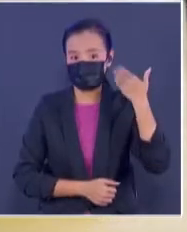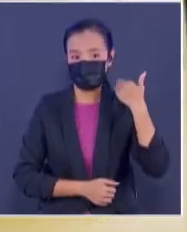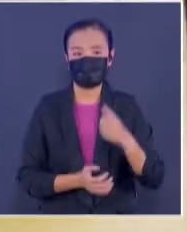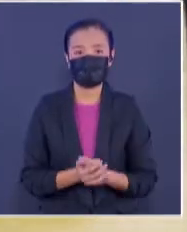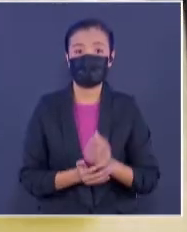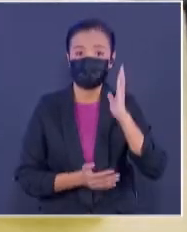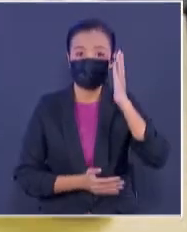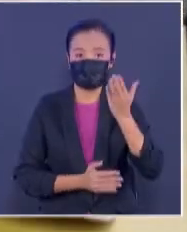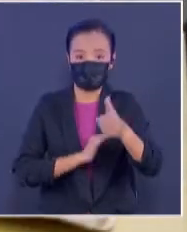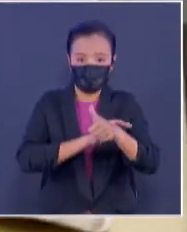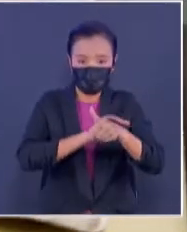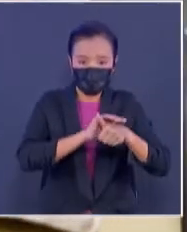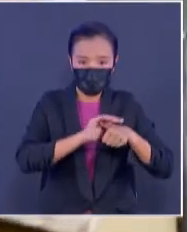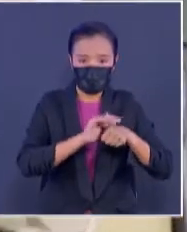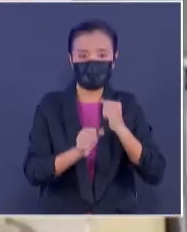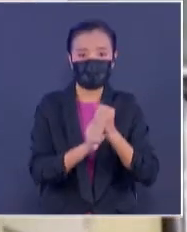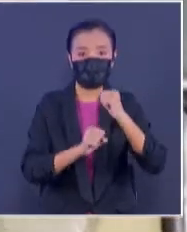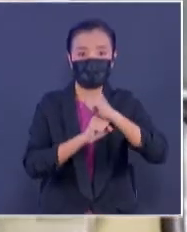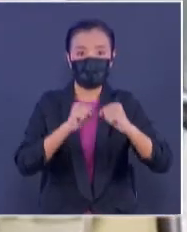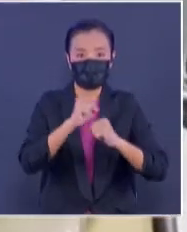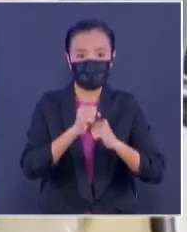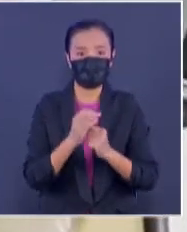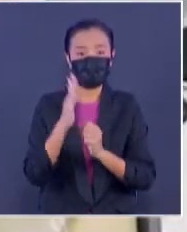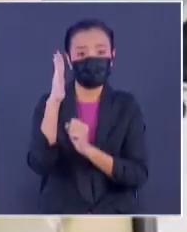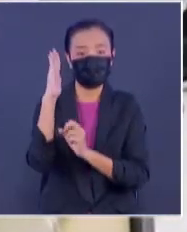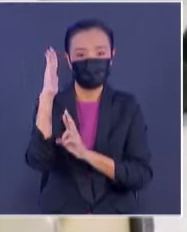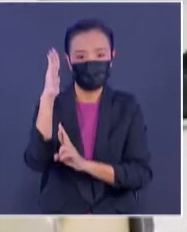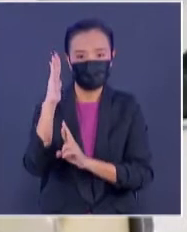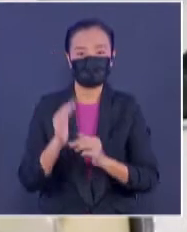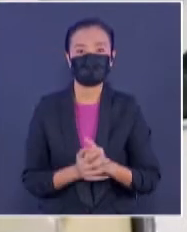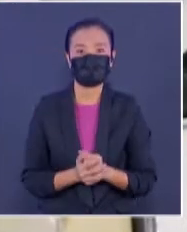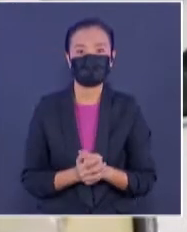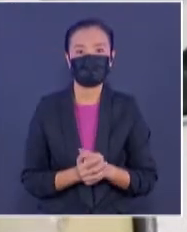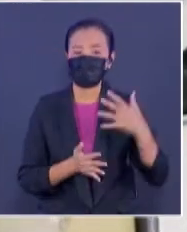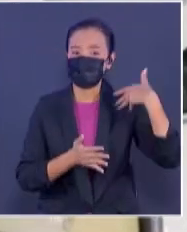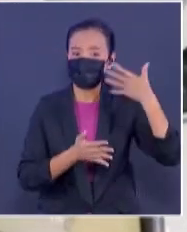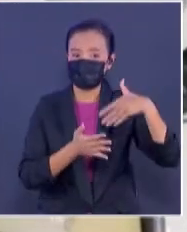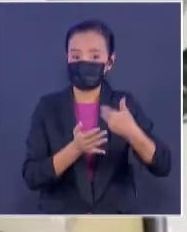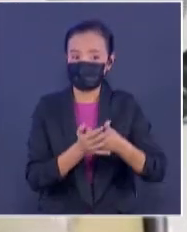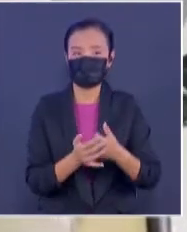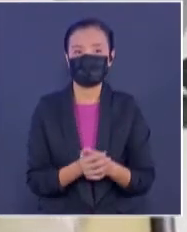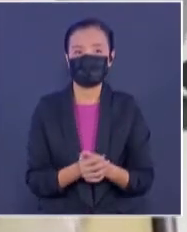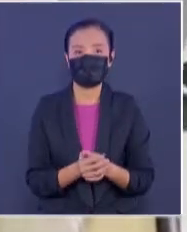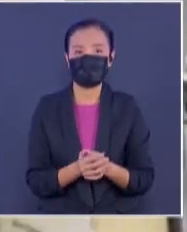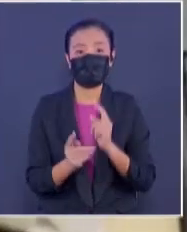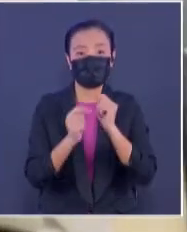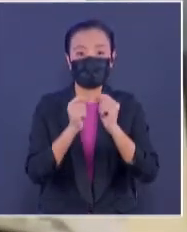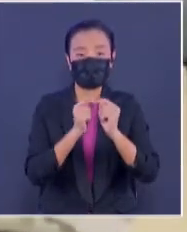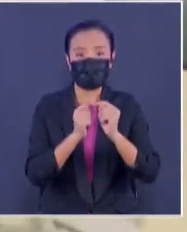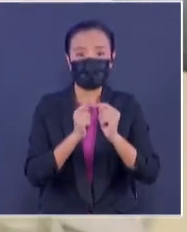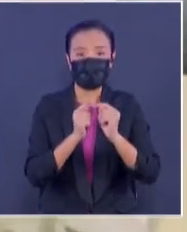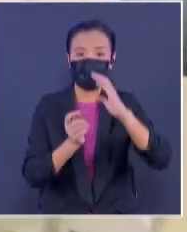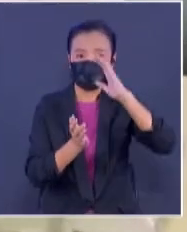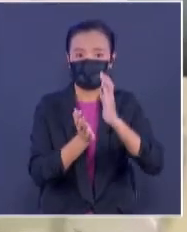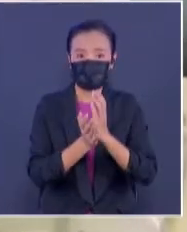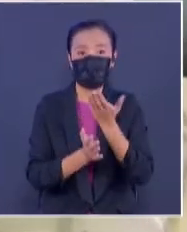นายสวัยได้หลบหนีคดีไปทำงานก่อสร้างในพื้นที่จังหวัดสุราษฎร์ธานีต่อมานายสวัยได้ติดต่อเจ้าหน้าที่โดยแ